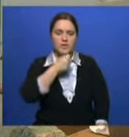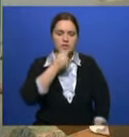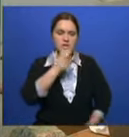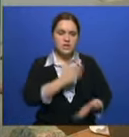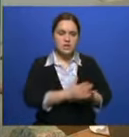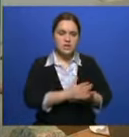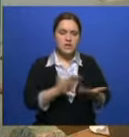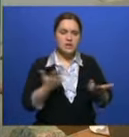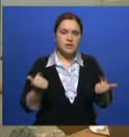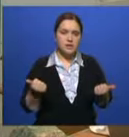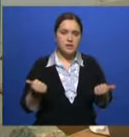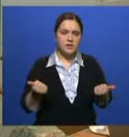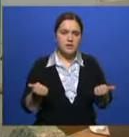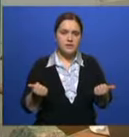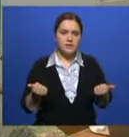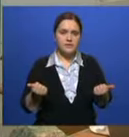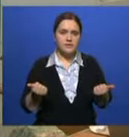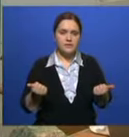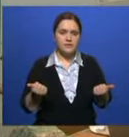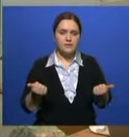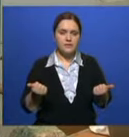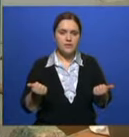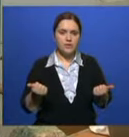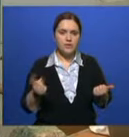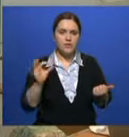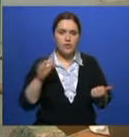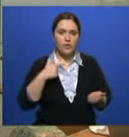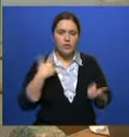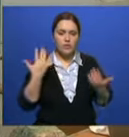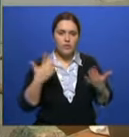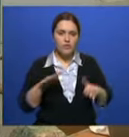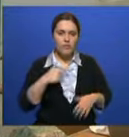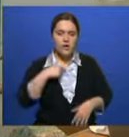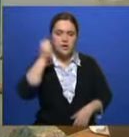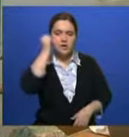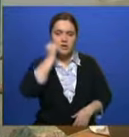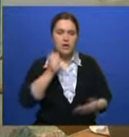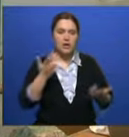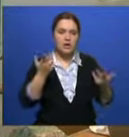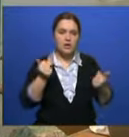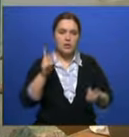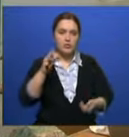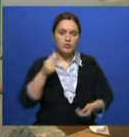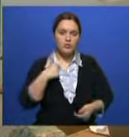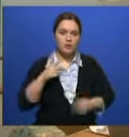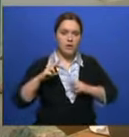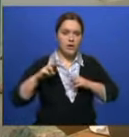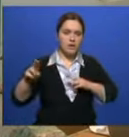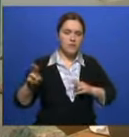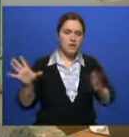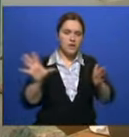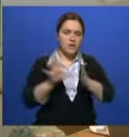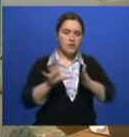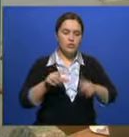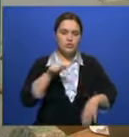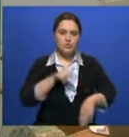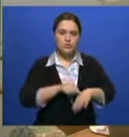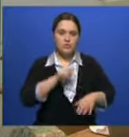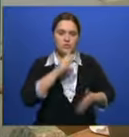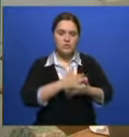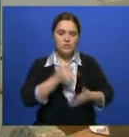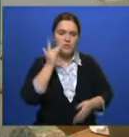немножко, так. Вот. А мне вон сколько, так. Потому что я чувствую себя на том же уровне, как они, так. Угу. Вот